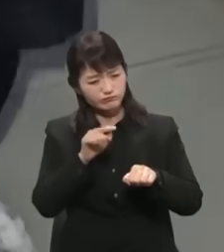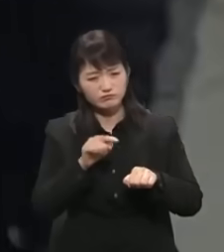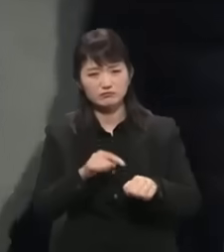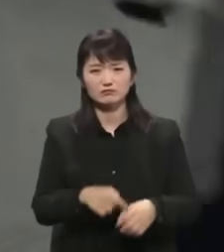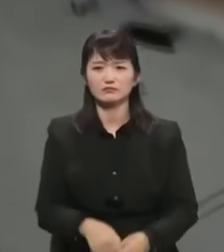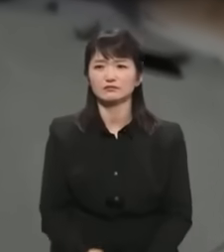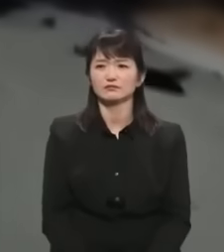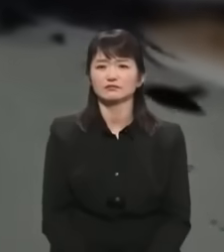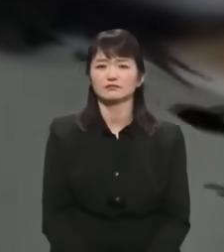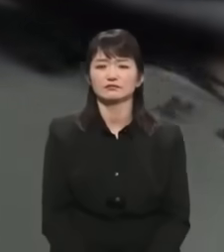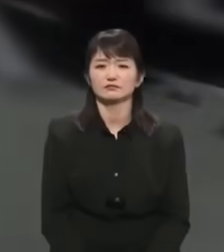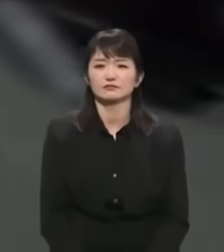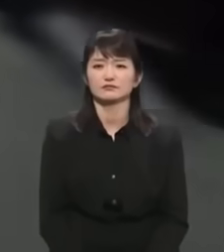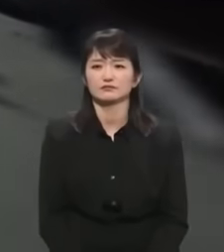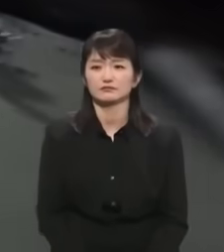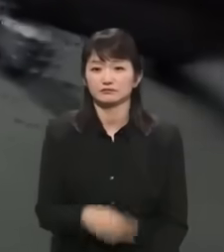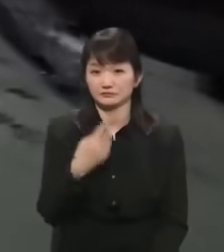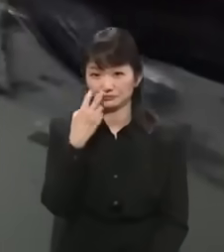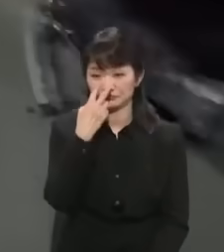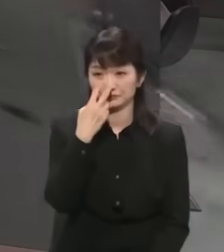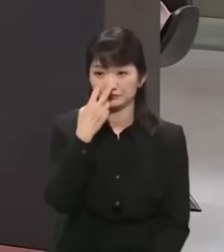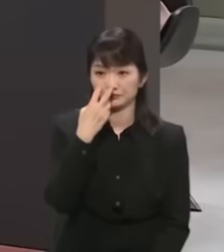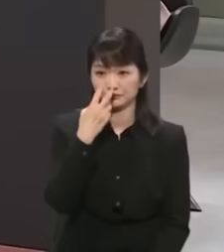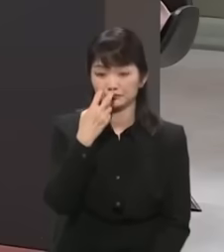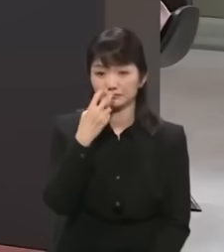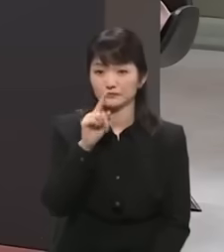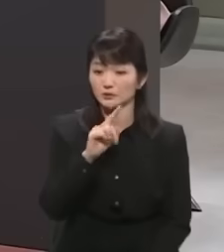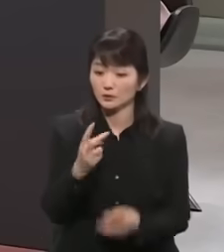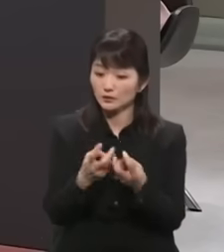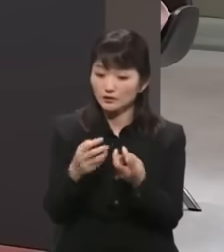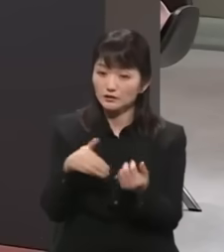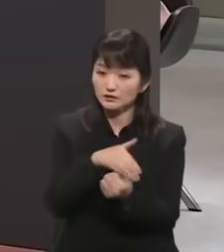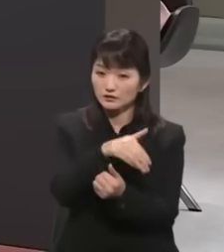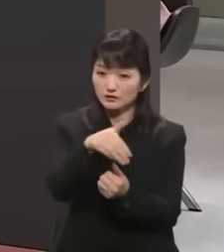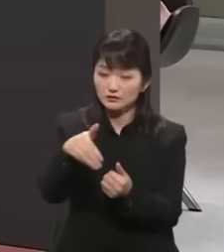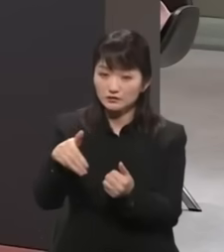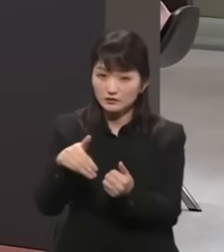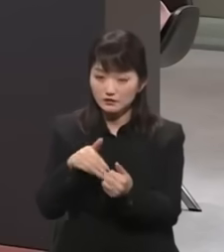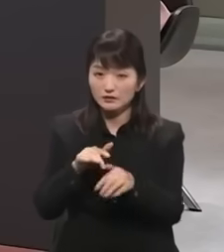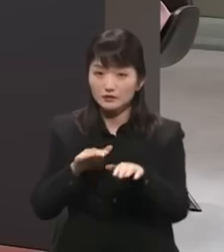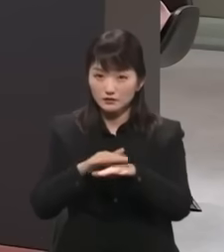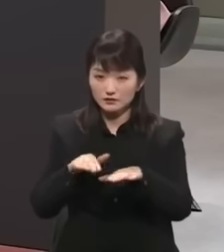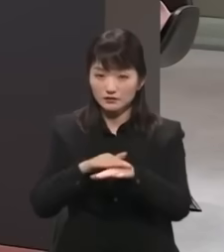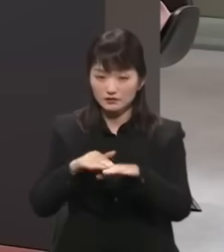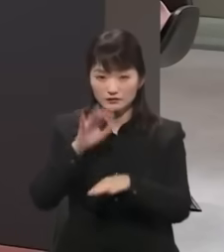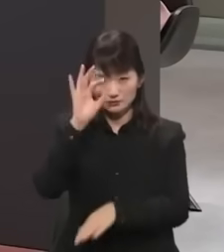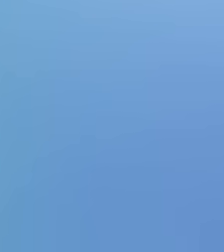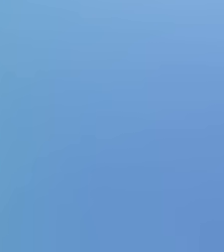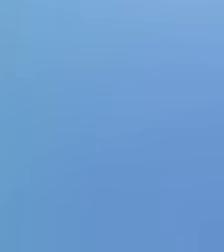같습니다 조사가 이루어진다고 하니까이 사건도 어떻게 진행이 되는지 지켜보도록